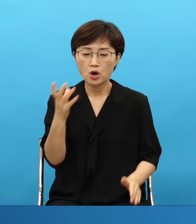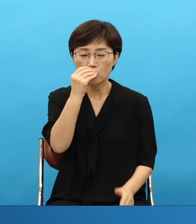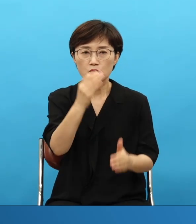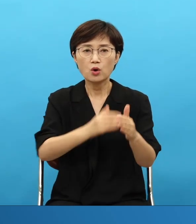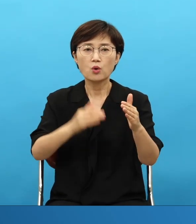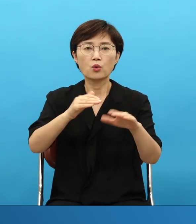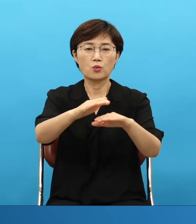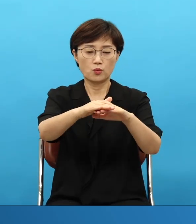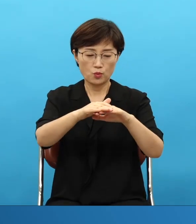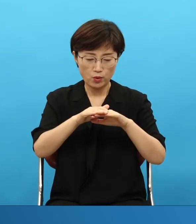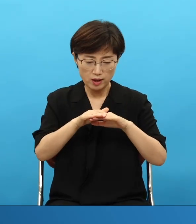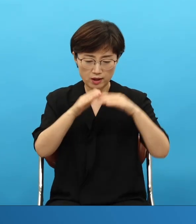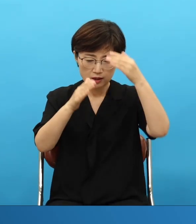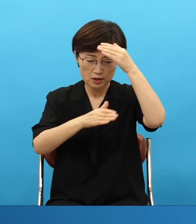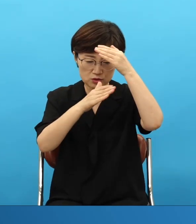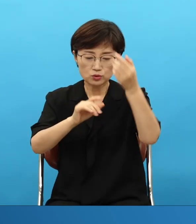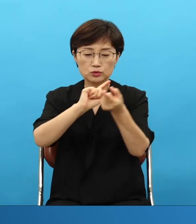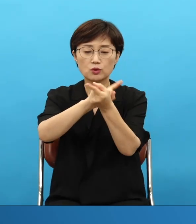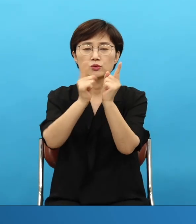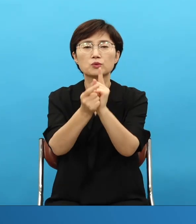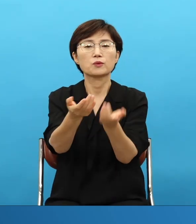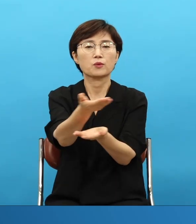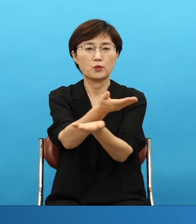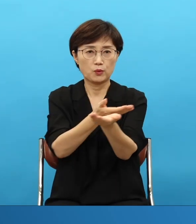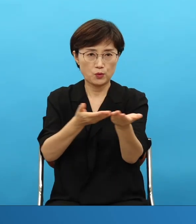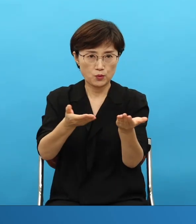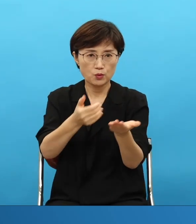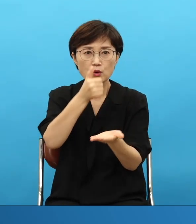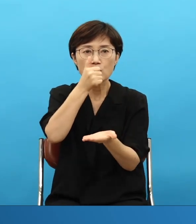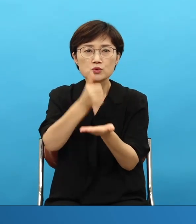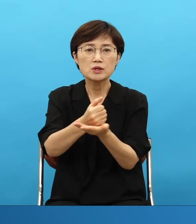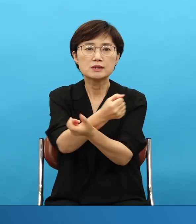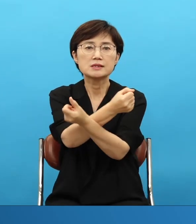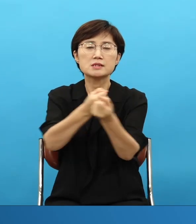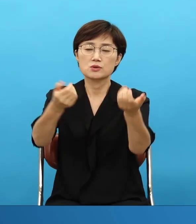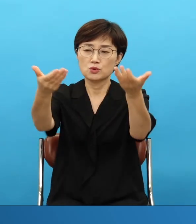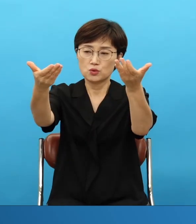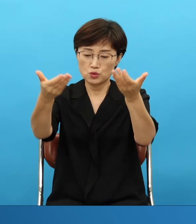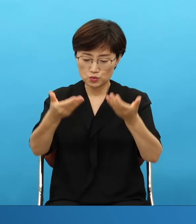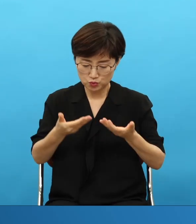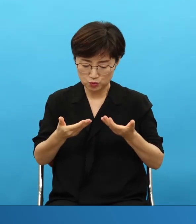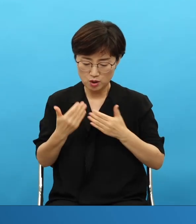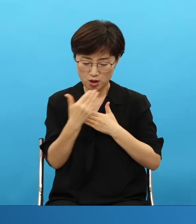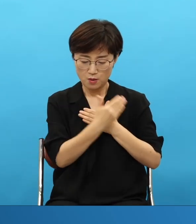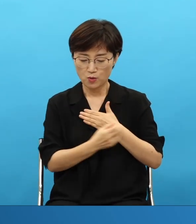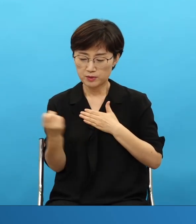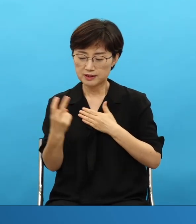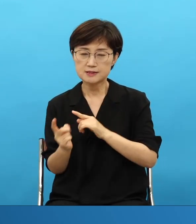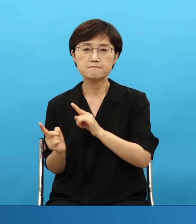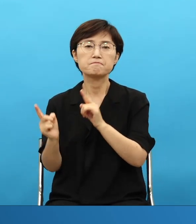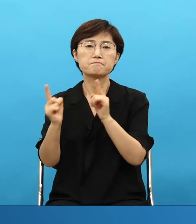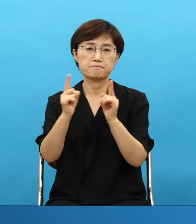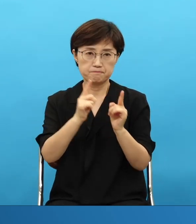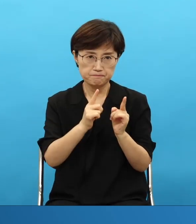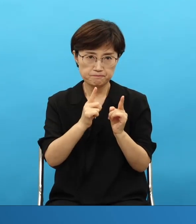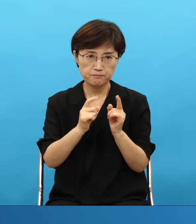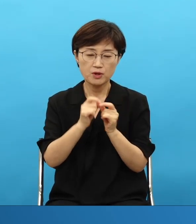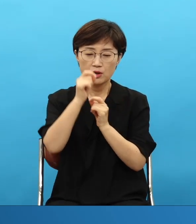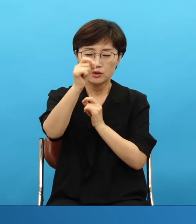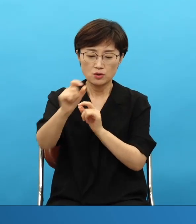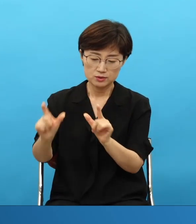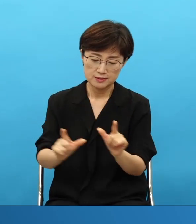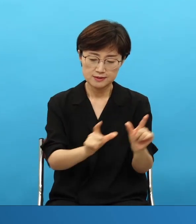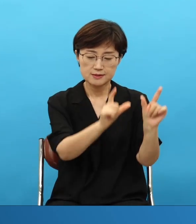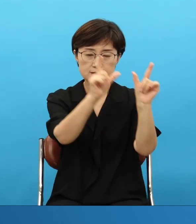믿사오며 거룩한 공예와 성도가 서로 교통하는 것과 죄를 사하여 주시는 것과 몸이 다시